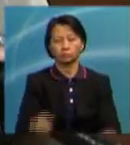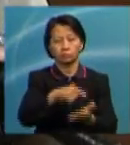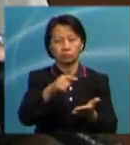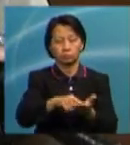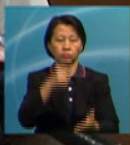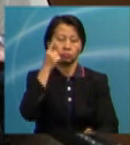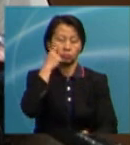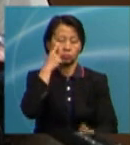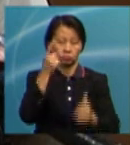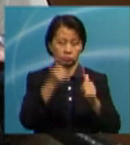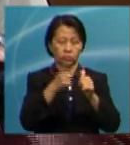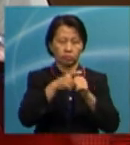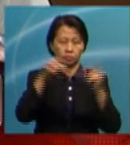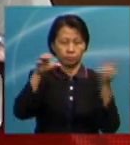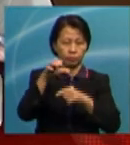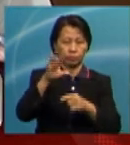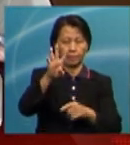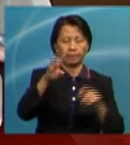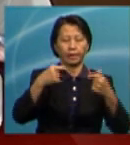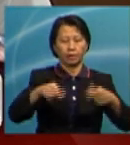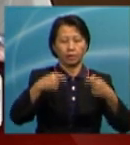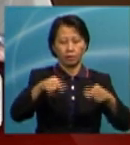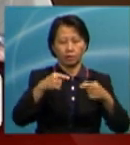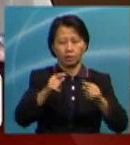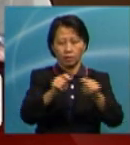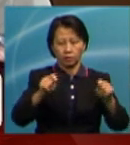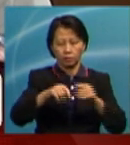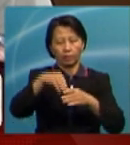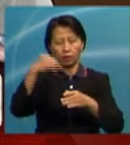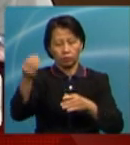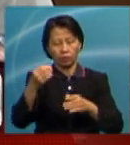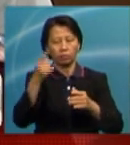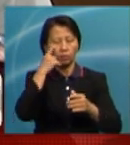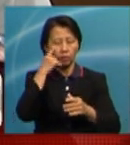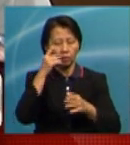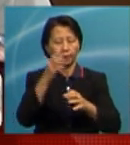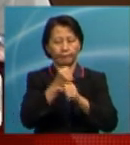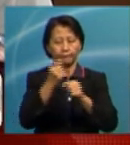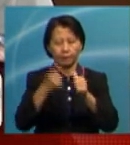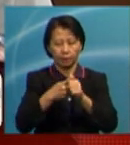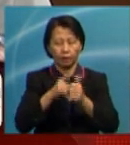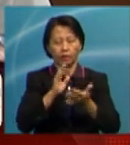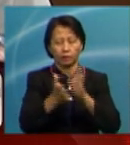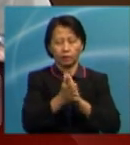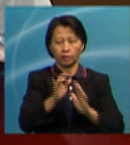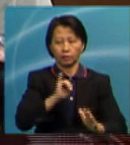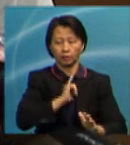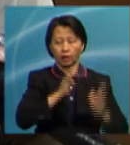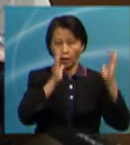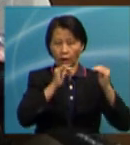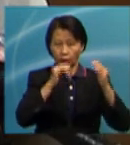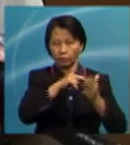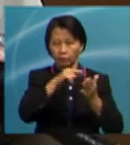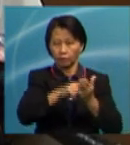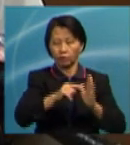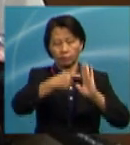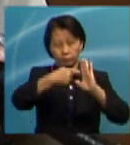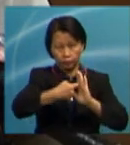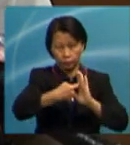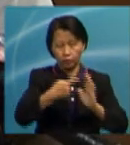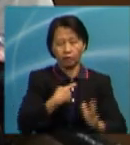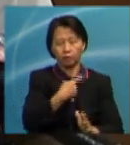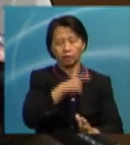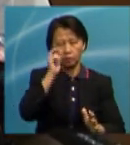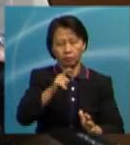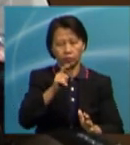pertama empat game di tempat lawan ini adalah mata pertama jadi saya harap ini adalah permulaan dan Kami